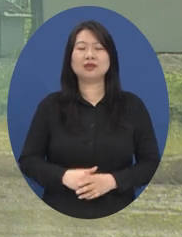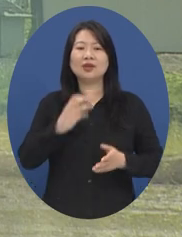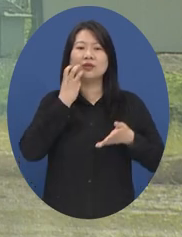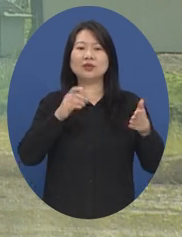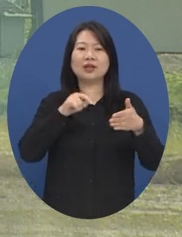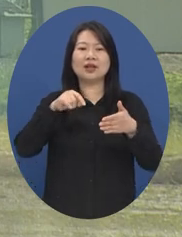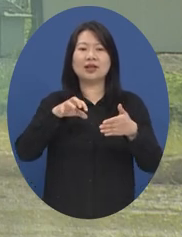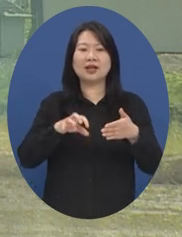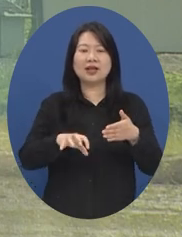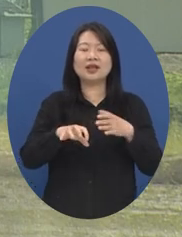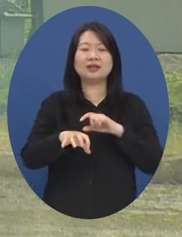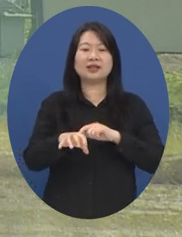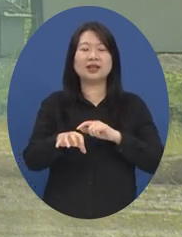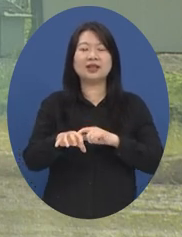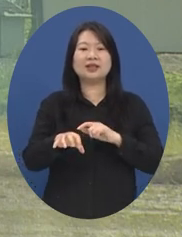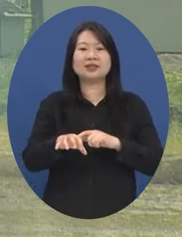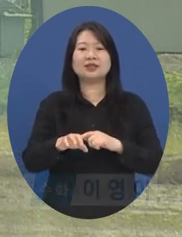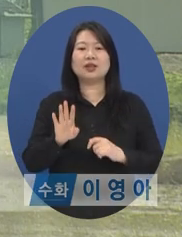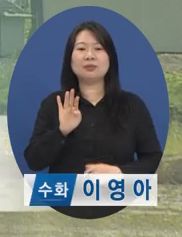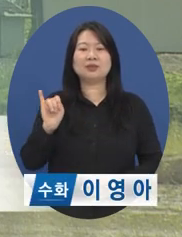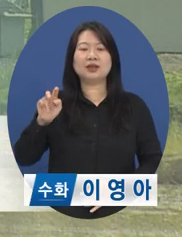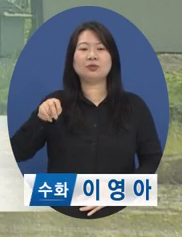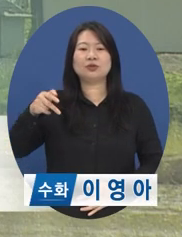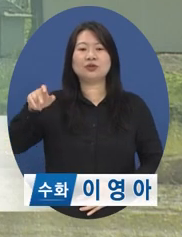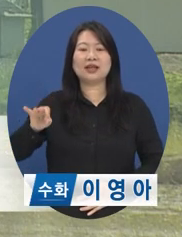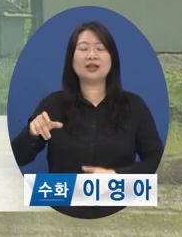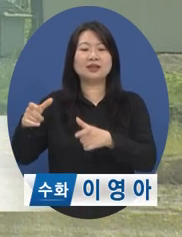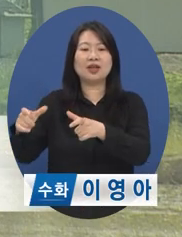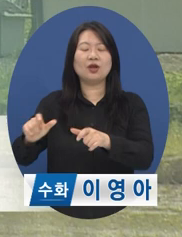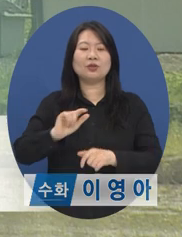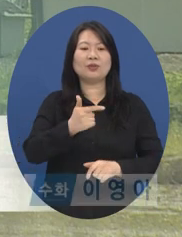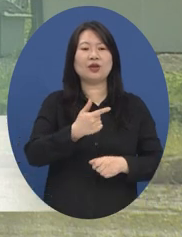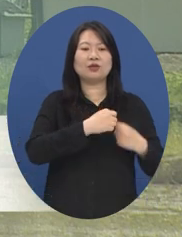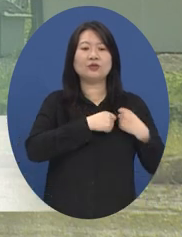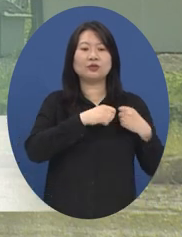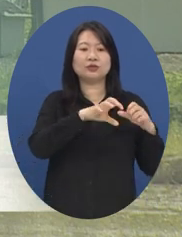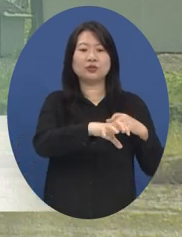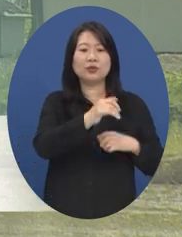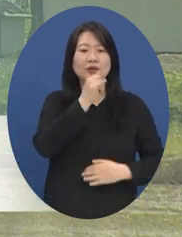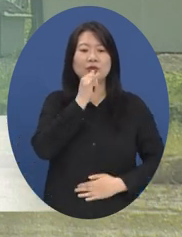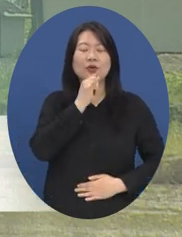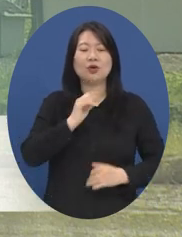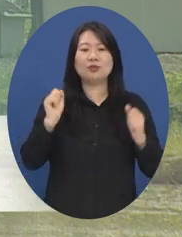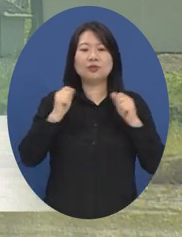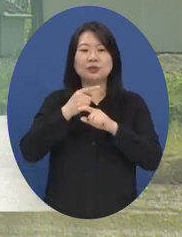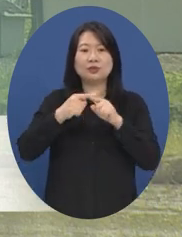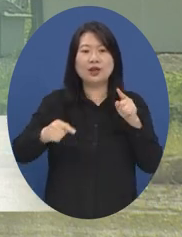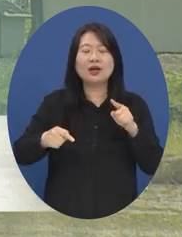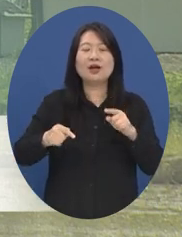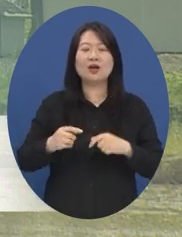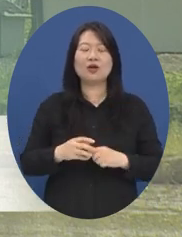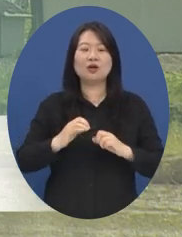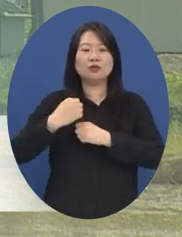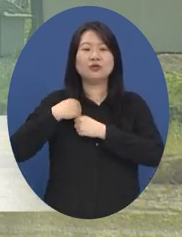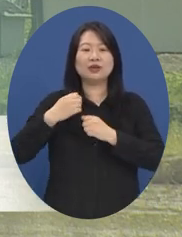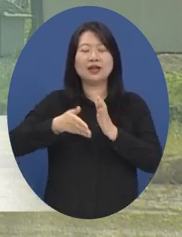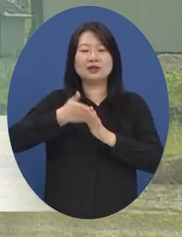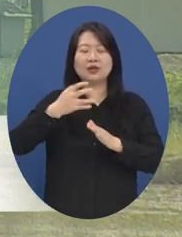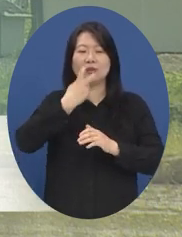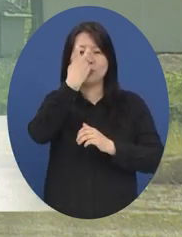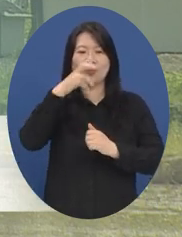경기도 내에는 비무장지대 와 600여 곳의 군부대가 있고 경기북부 면적의 절반 은 군사시설 보호구역으로 묶여